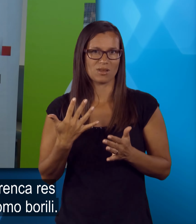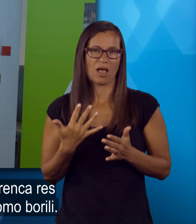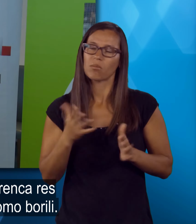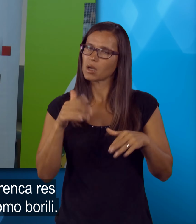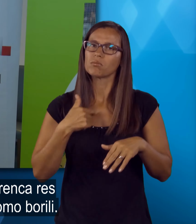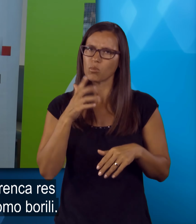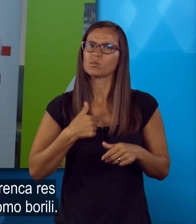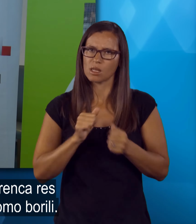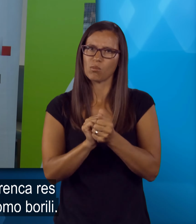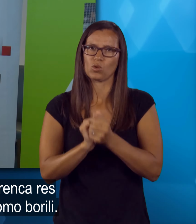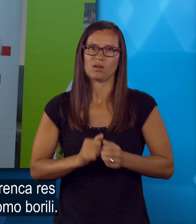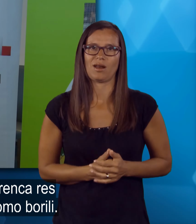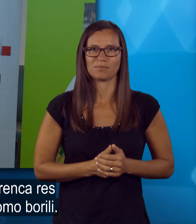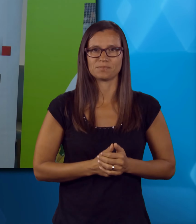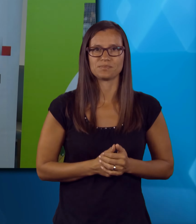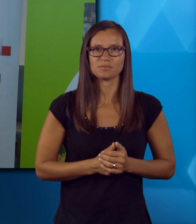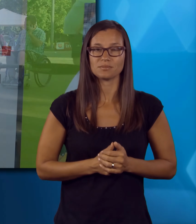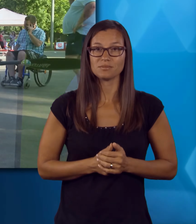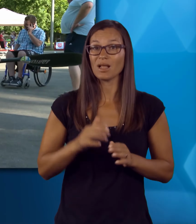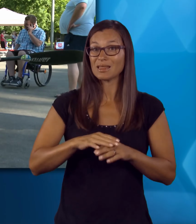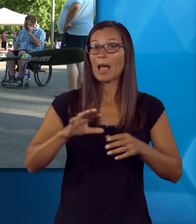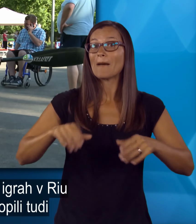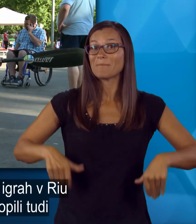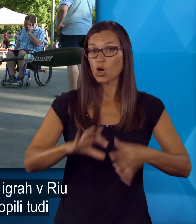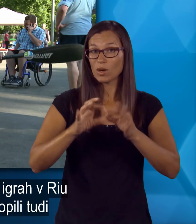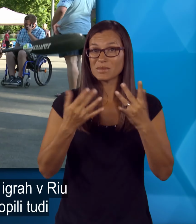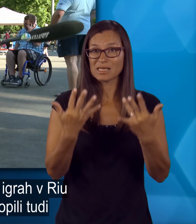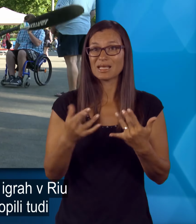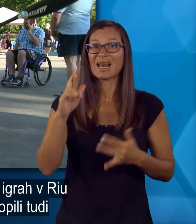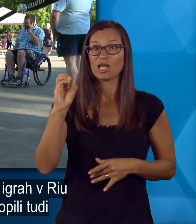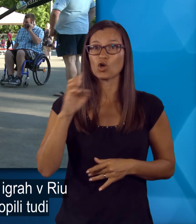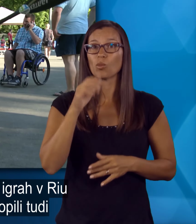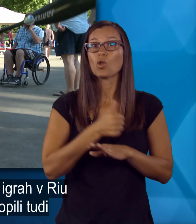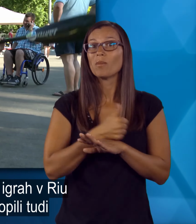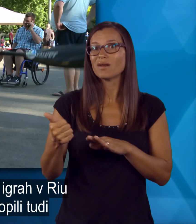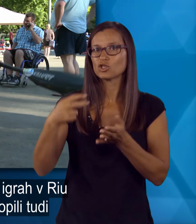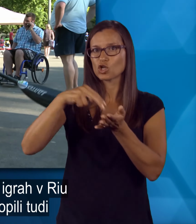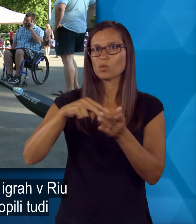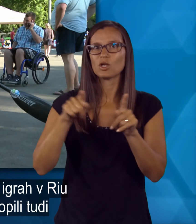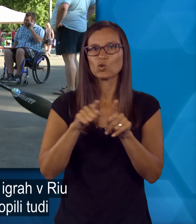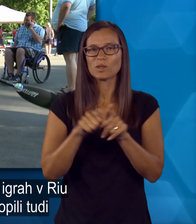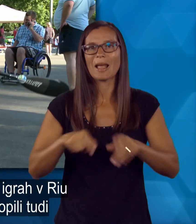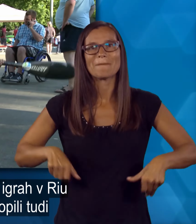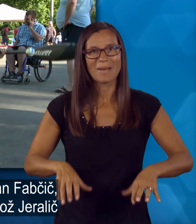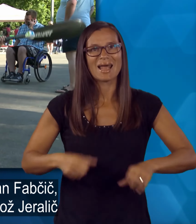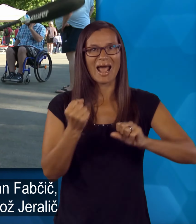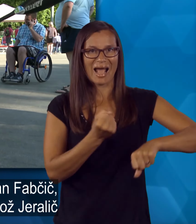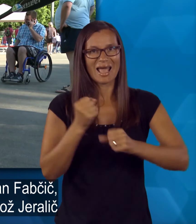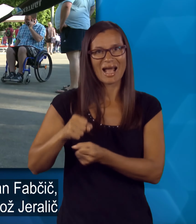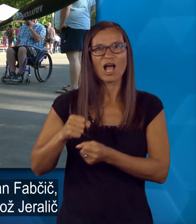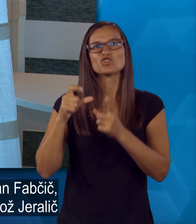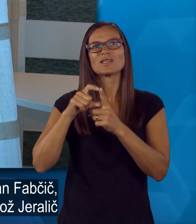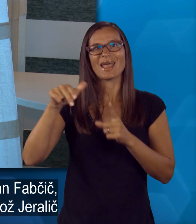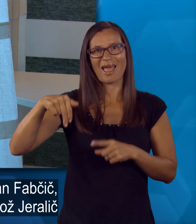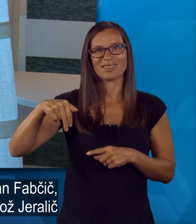ogromna in bomo se borili. Na paraolimpijskih igrah v Rio bodo prvič nastopili tudi para